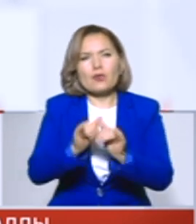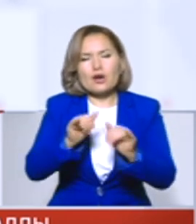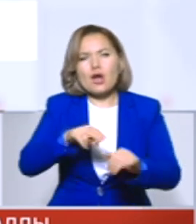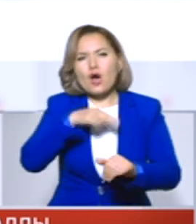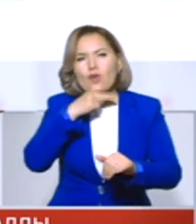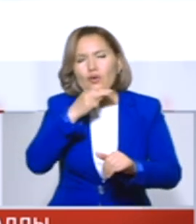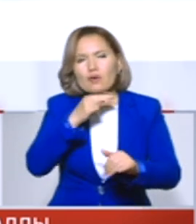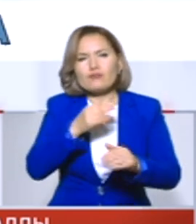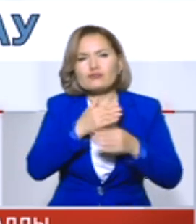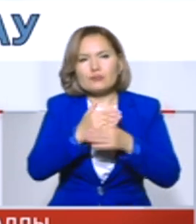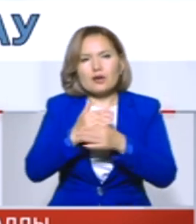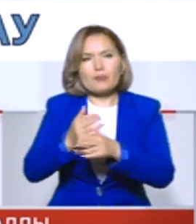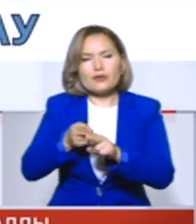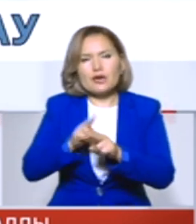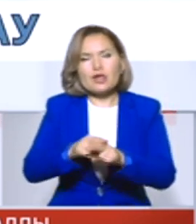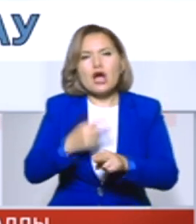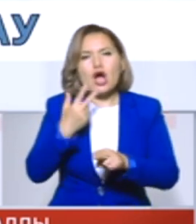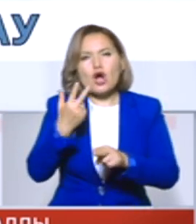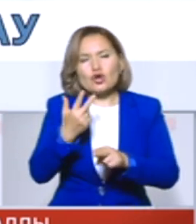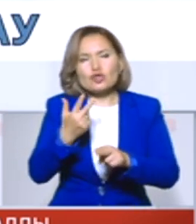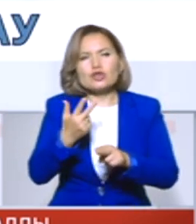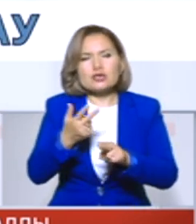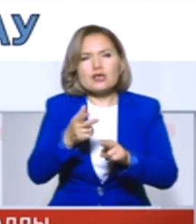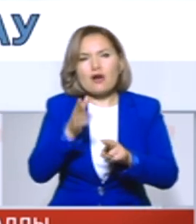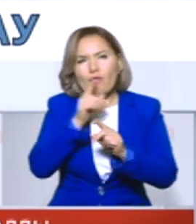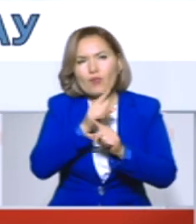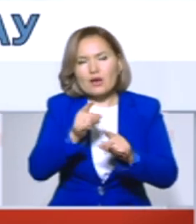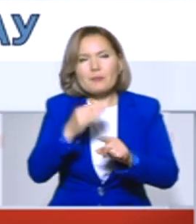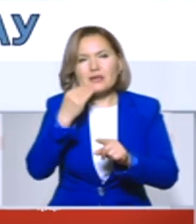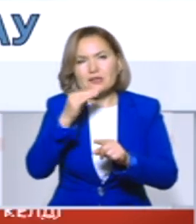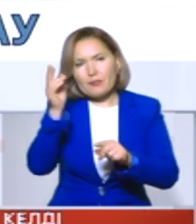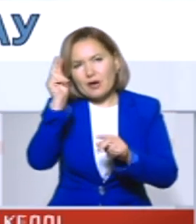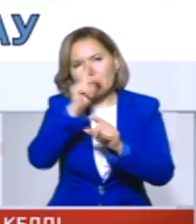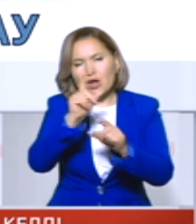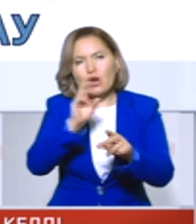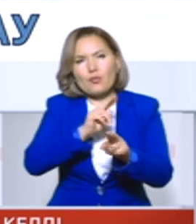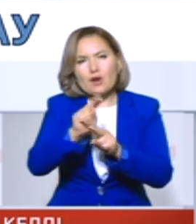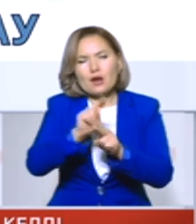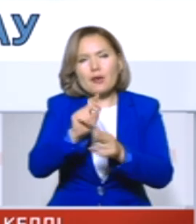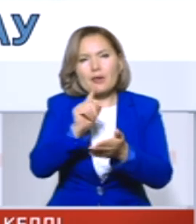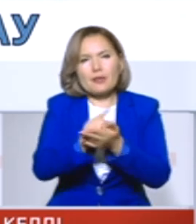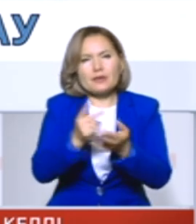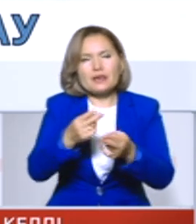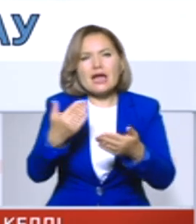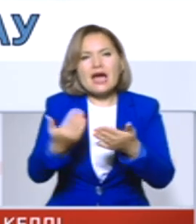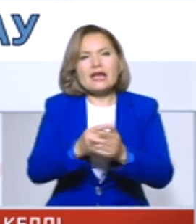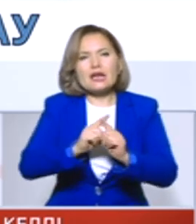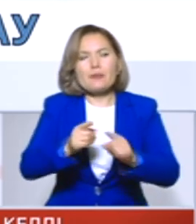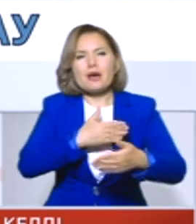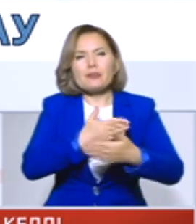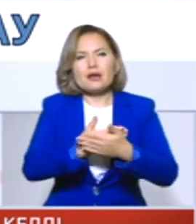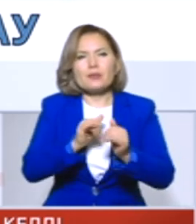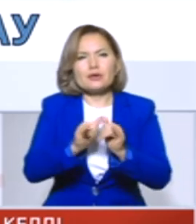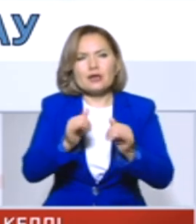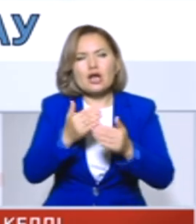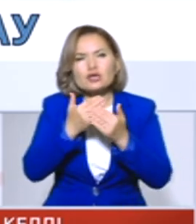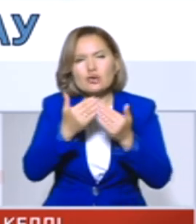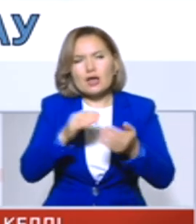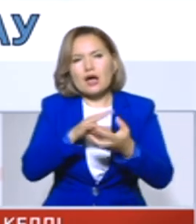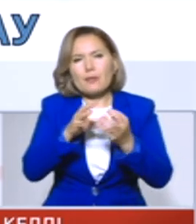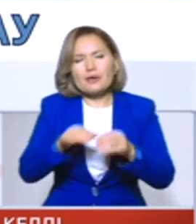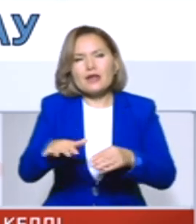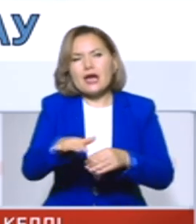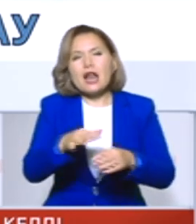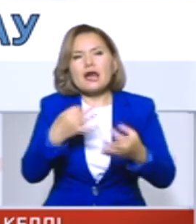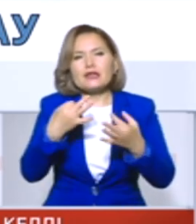ерекше басымдық берілмек. Үшінші кезекте сапалы білім беру мәселесі тұр. Одан соң инновациялық белсенділікті дамыту, соңғысы